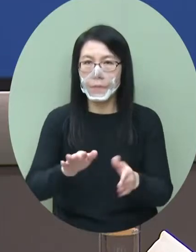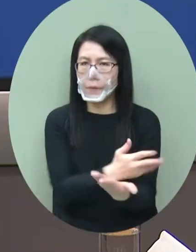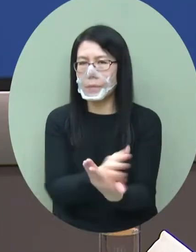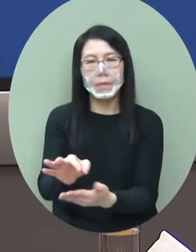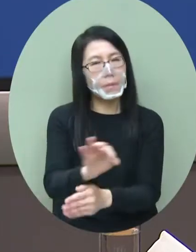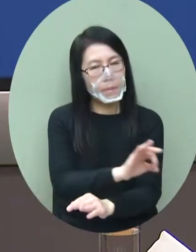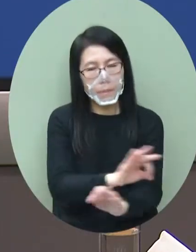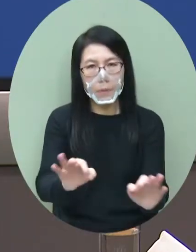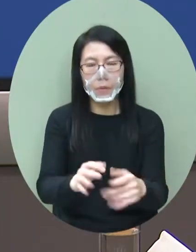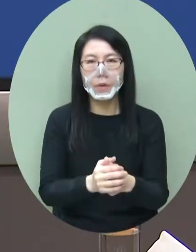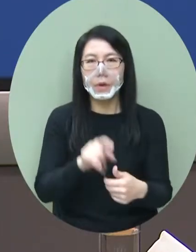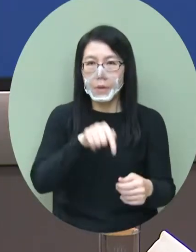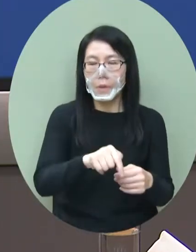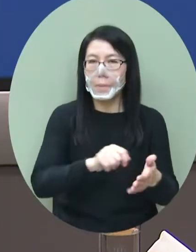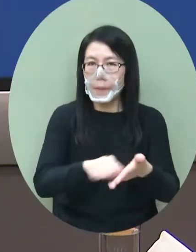所以抗疫方面